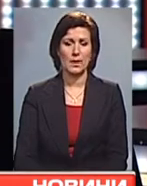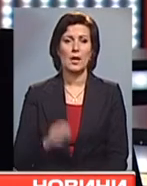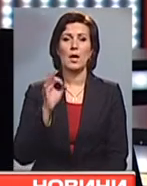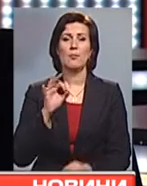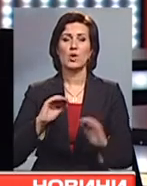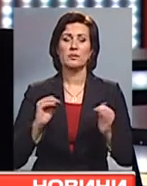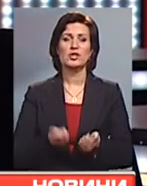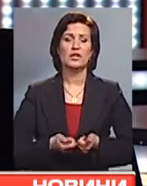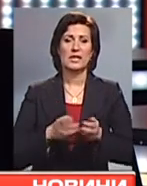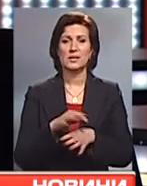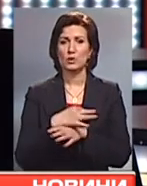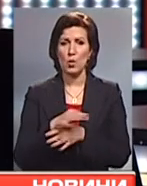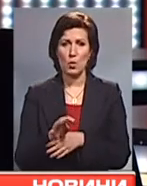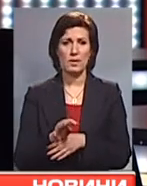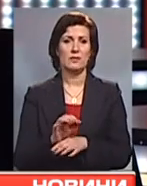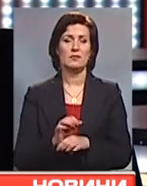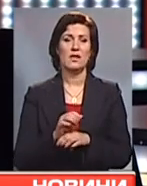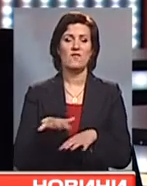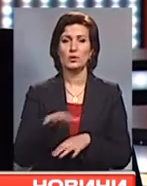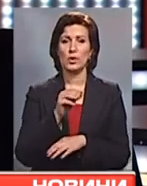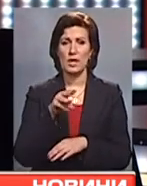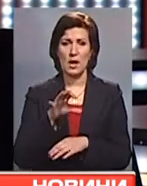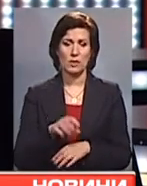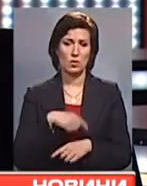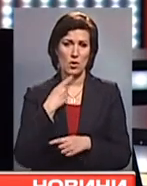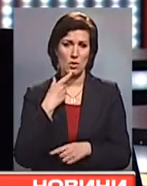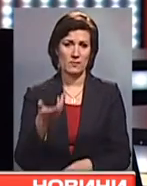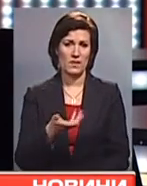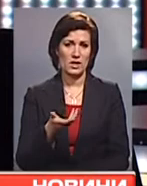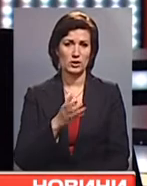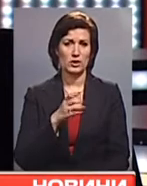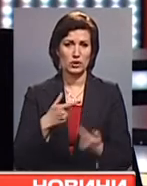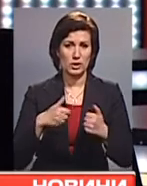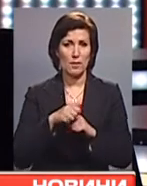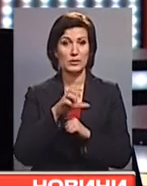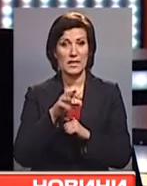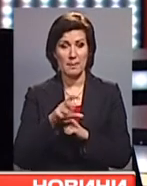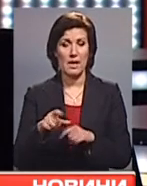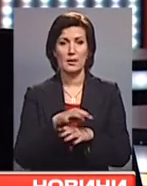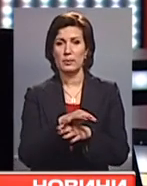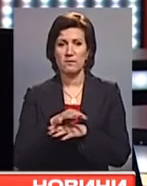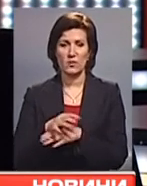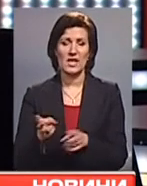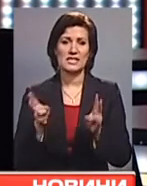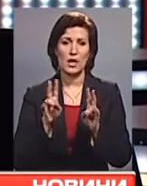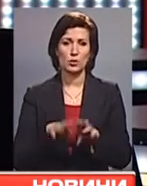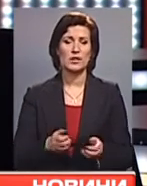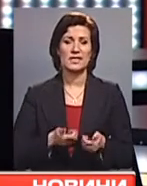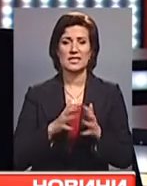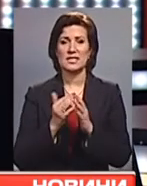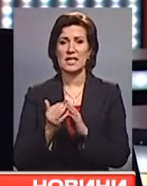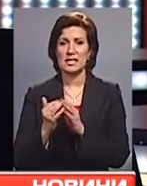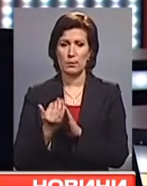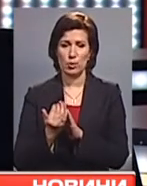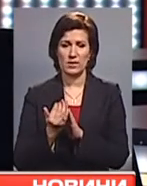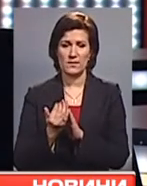Про зменшення кількості обстрілів у зоні АТО розповів речник штабу Анатолій Стельмах. Натомість під вогнем сепаратистів залишається кілька населених